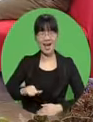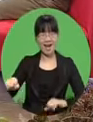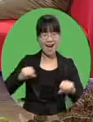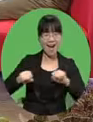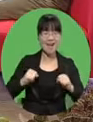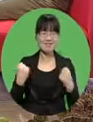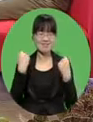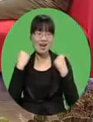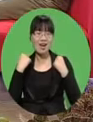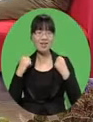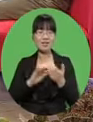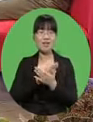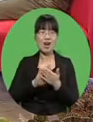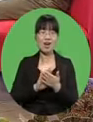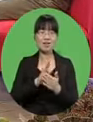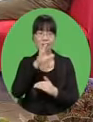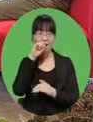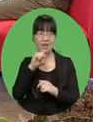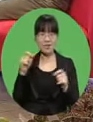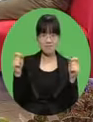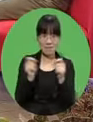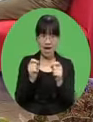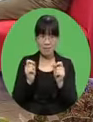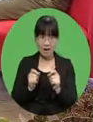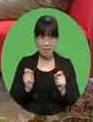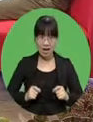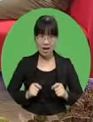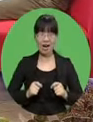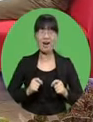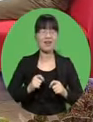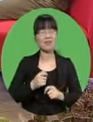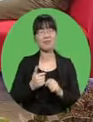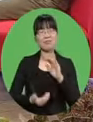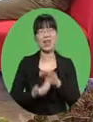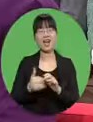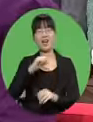좋아하는 거에 갖다만 붙여주세요. 다 뿅합니다. 그러니까. 그리고 엄마의 말씀하신 대로 열정